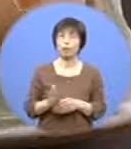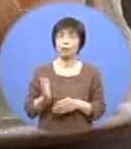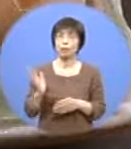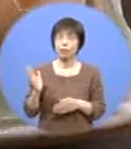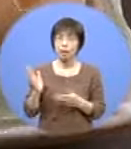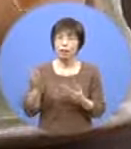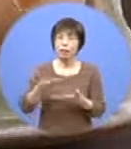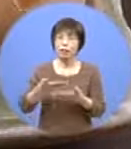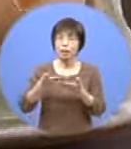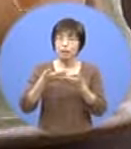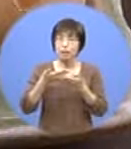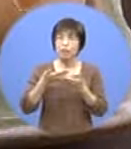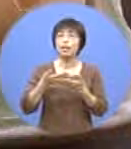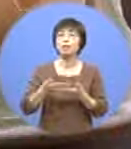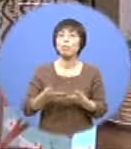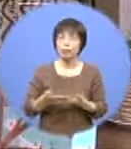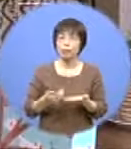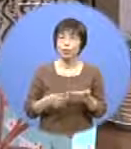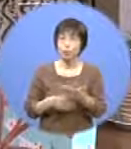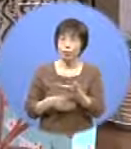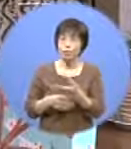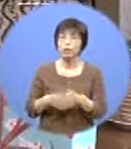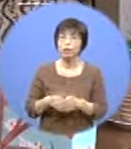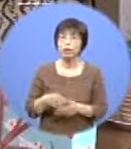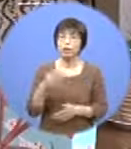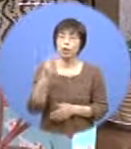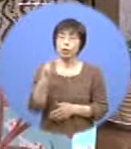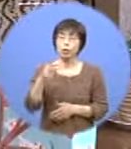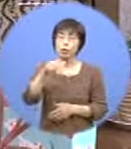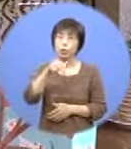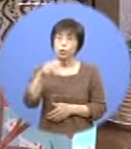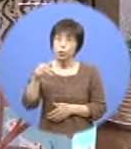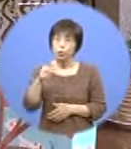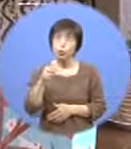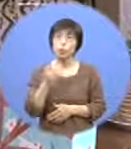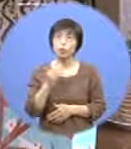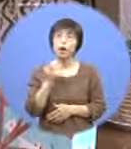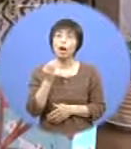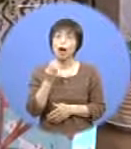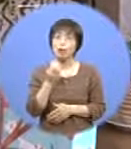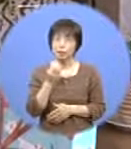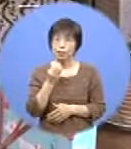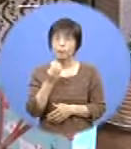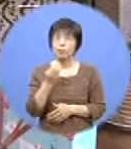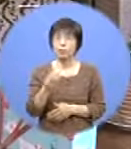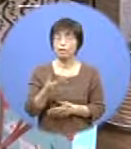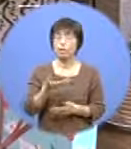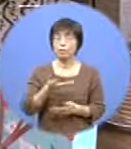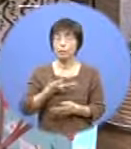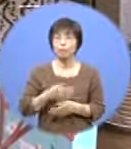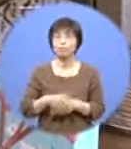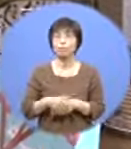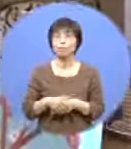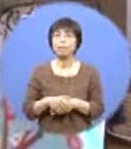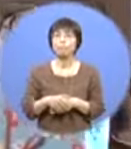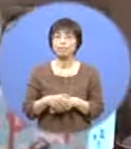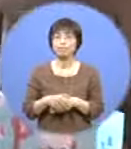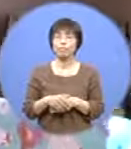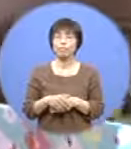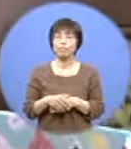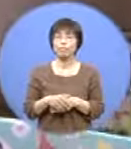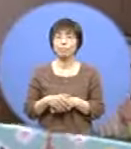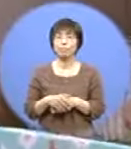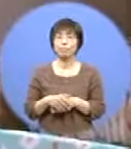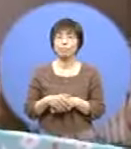ただきたいと思います、はい、 どうぞお召し上がりくださいませ。 人気の柚子味を、 はい、 目が合いますね。可愛らしいですね。いただきます